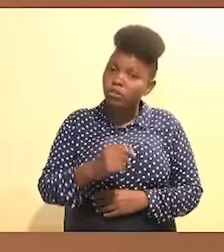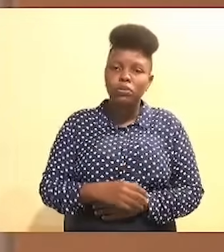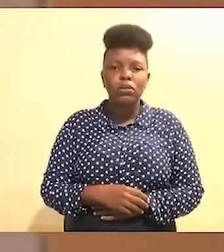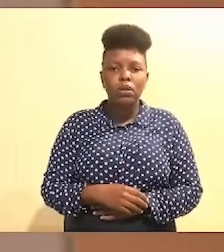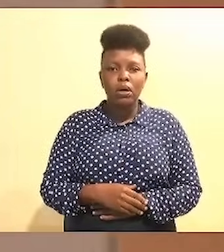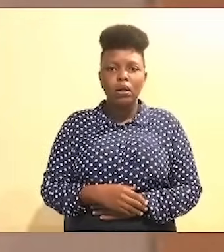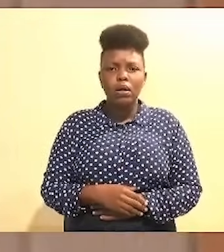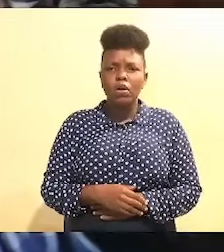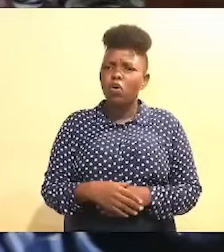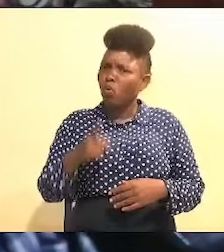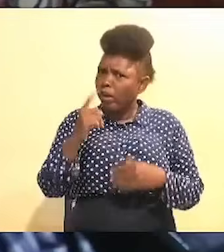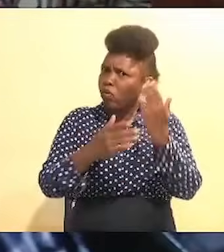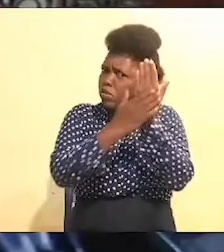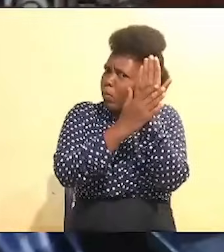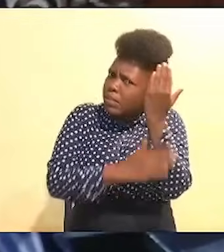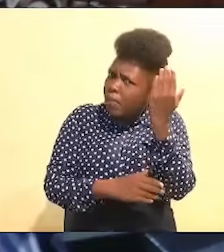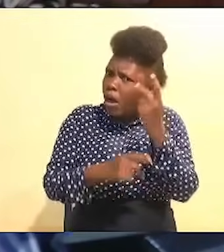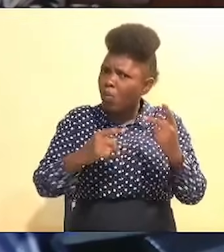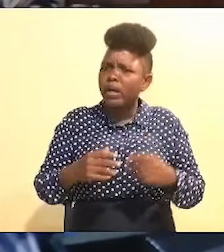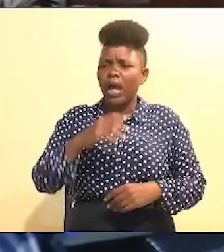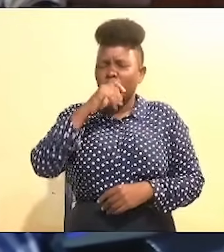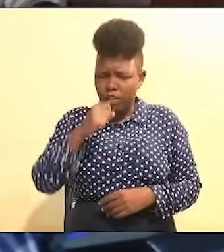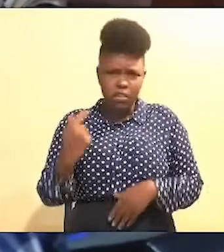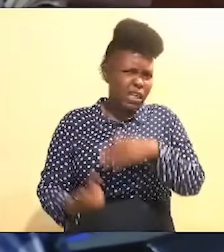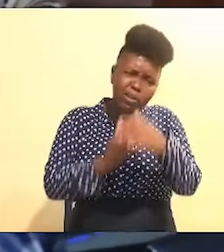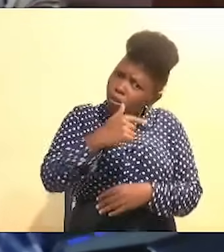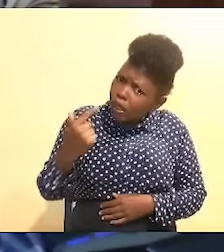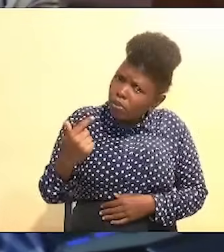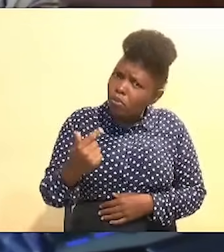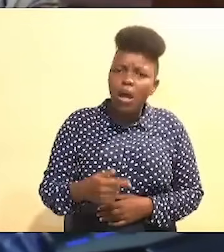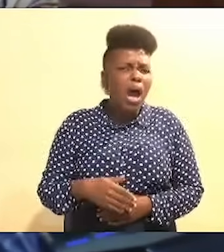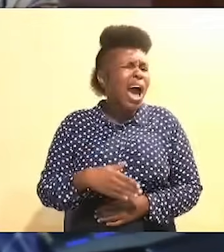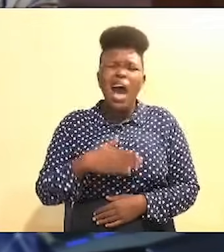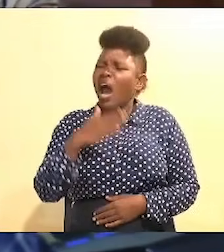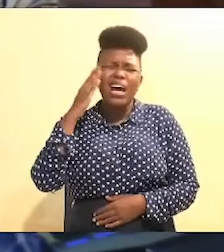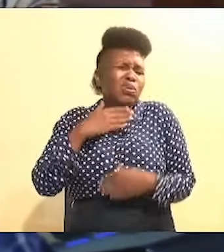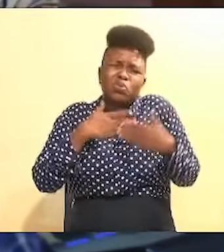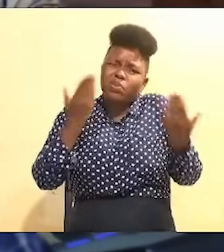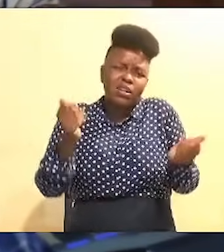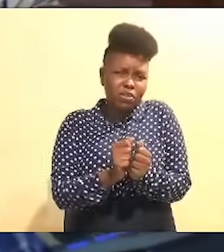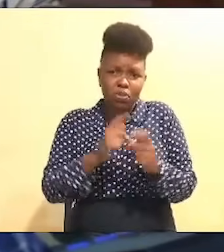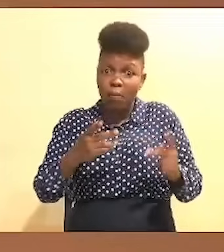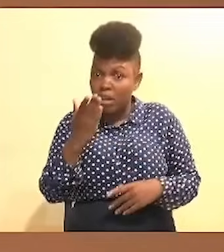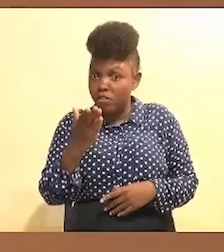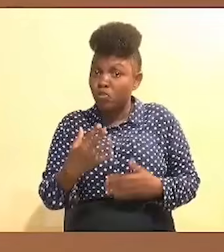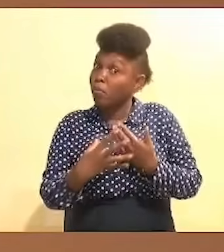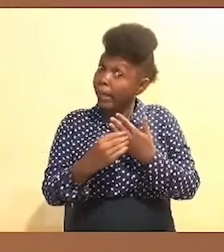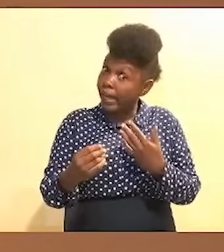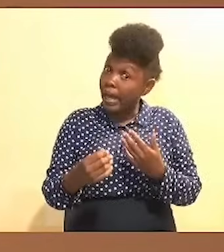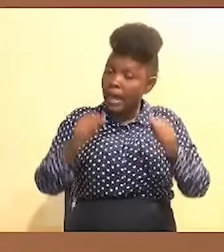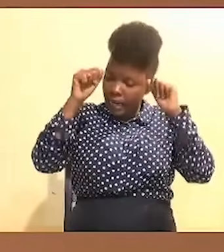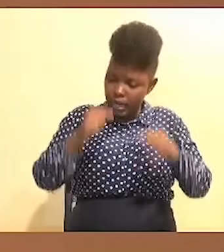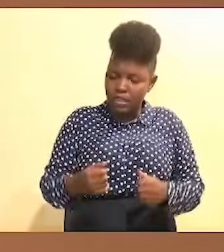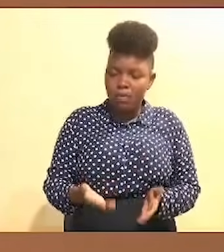Niombe msamaha kwani chafya sini imetokea tu. Yaani hatuna hivi vitu. Kwa hiyo lazima uanze kuangalia